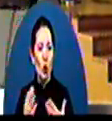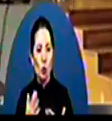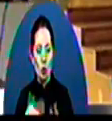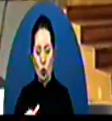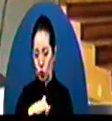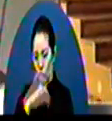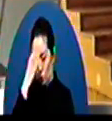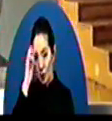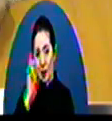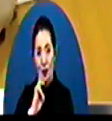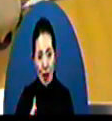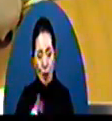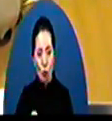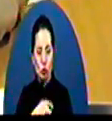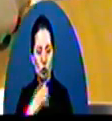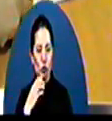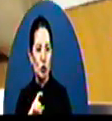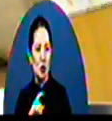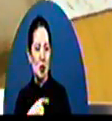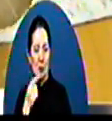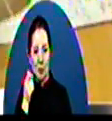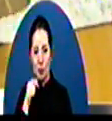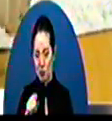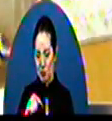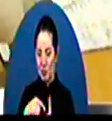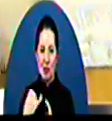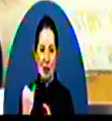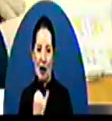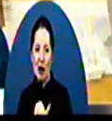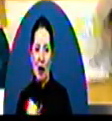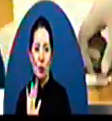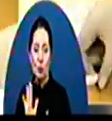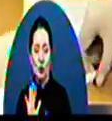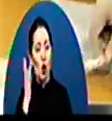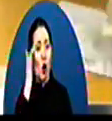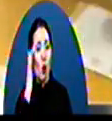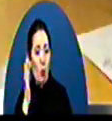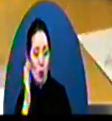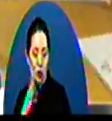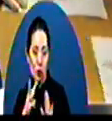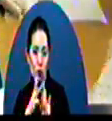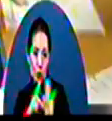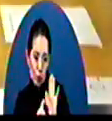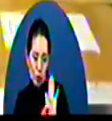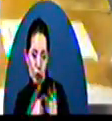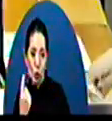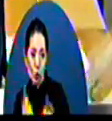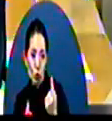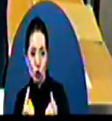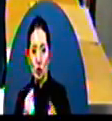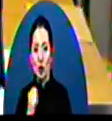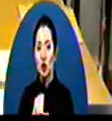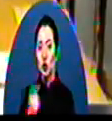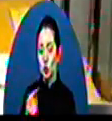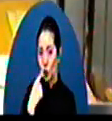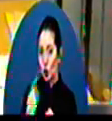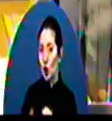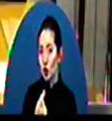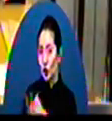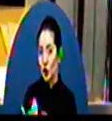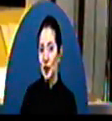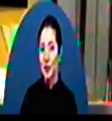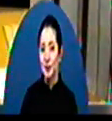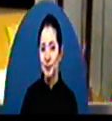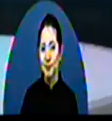төрийн намууд, улс төрчид бие биенээ харлуулах явдал биш. Харин бодлогоор, мөрийн хөтөлбөрөөр өрсөлдөх үйл явдал юм а гэж онцолсон байна.